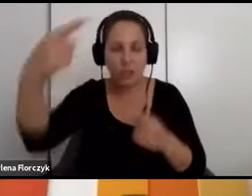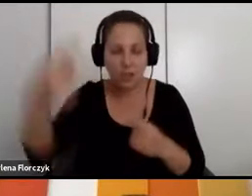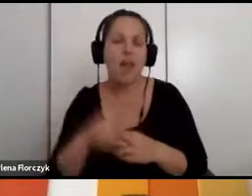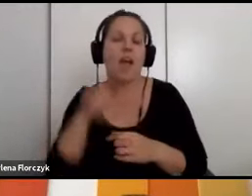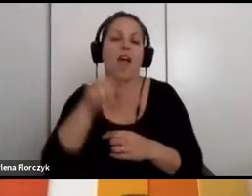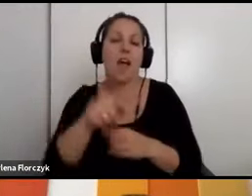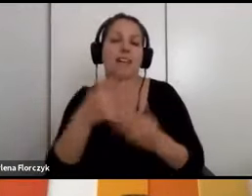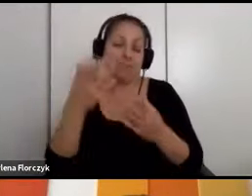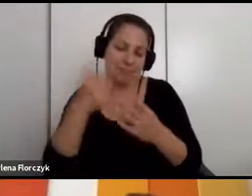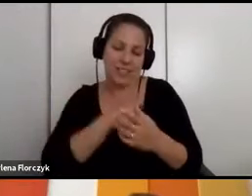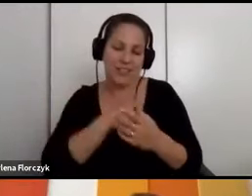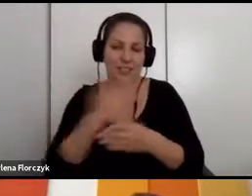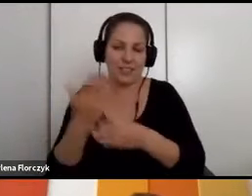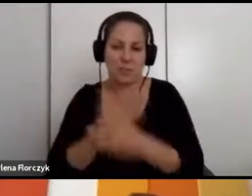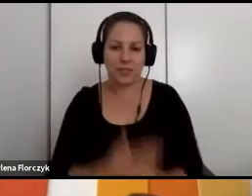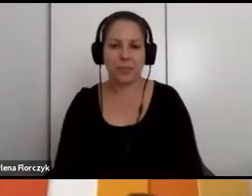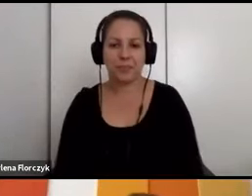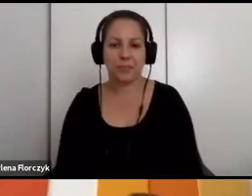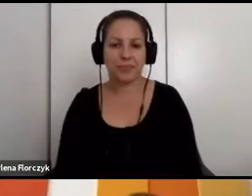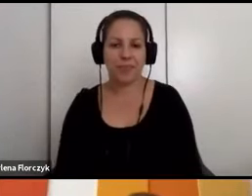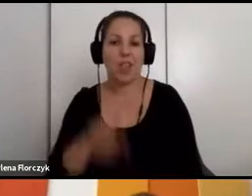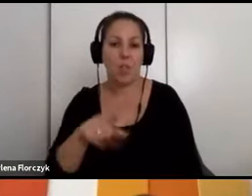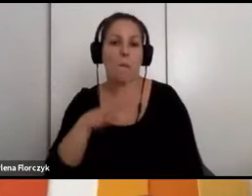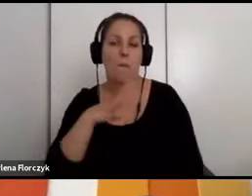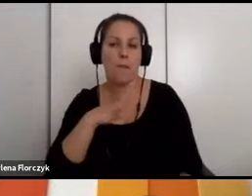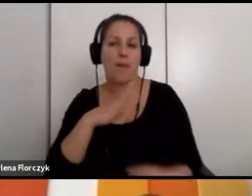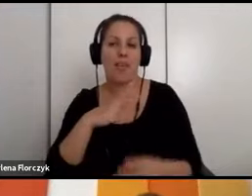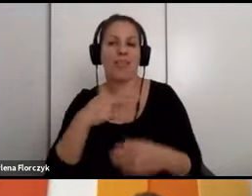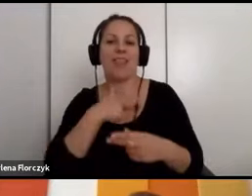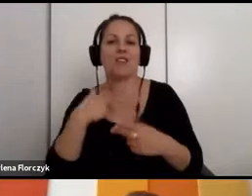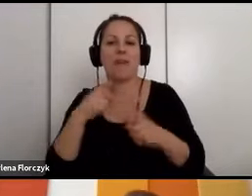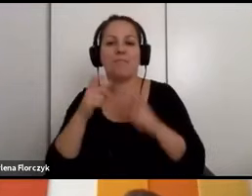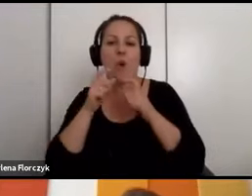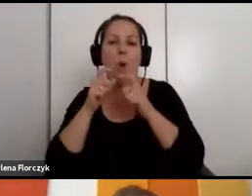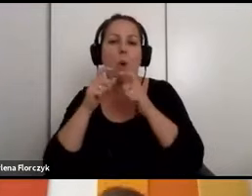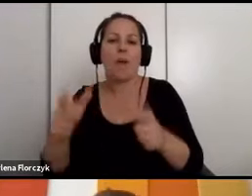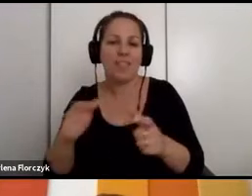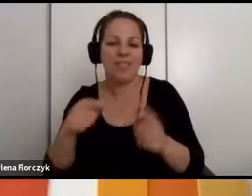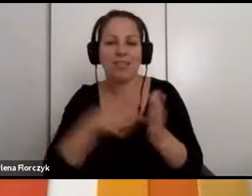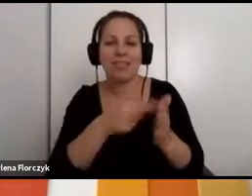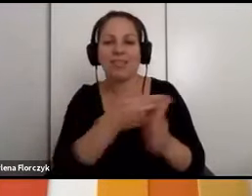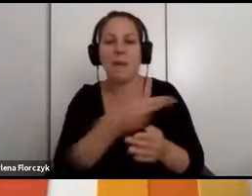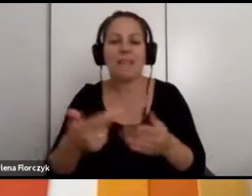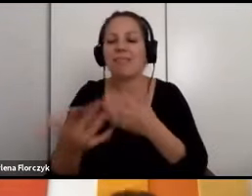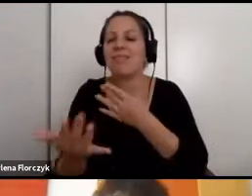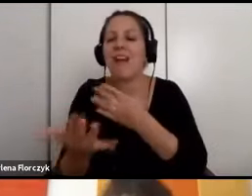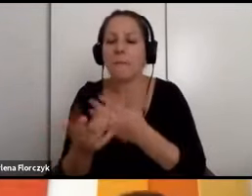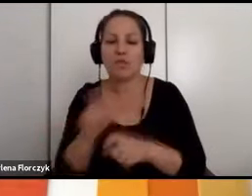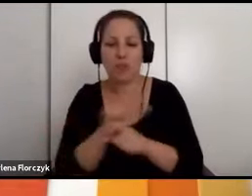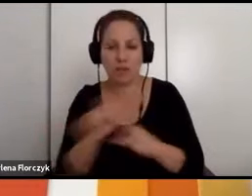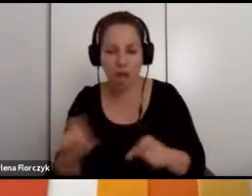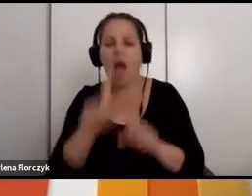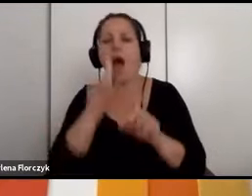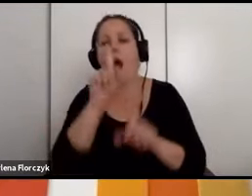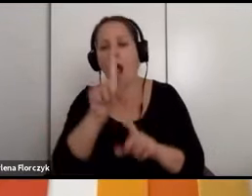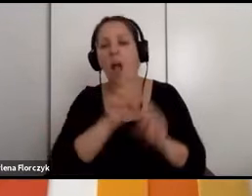zapraszamy. Tak, to były nasze ogłoszenia dotyczące najbliższego czasu. Ale